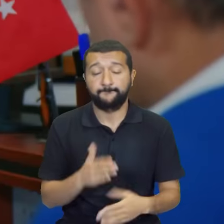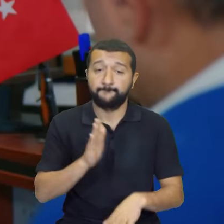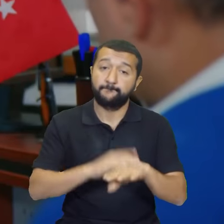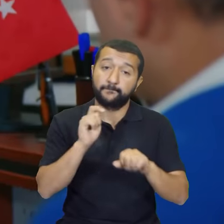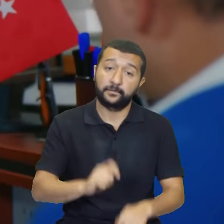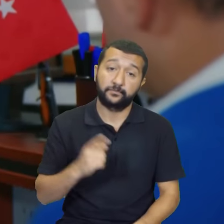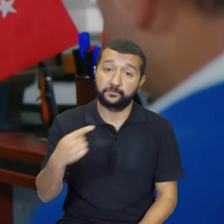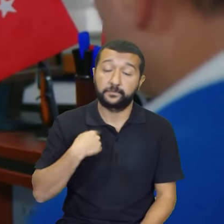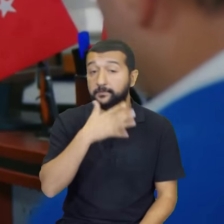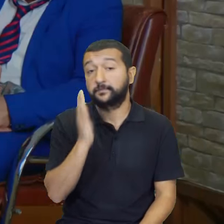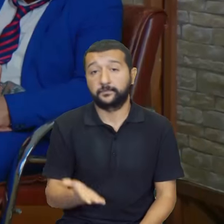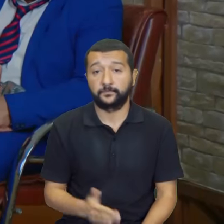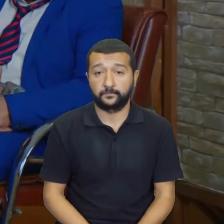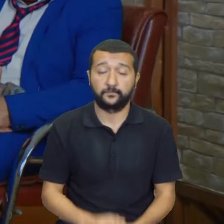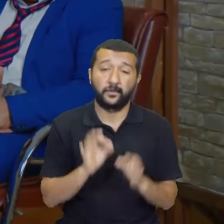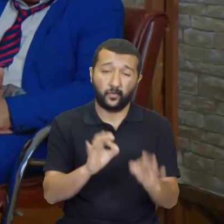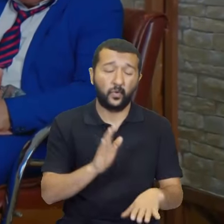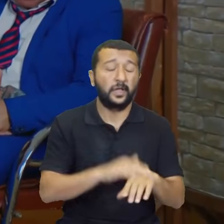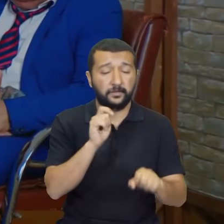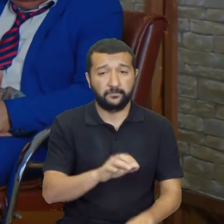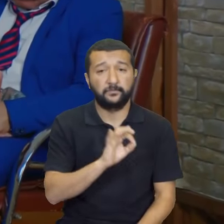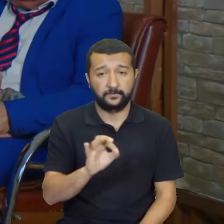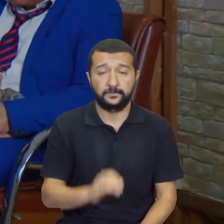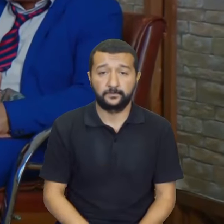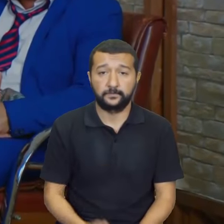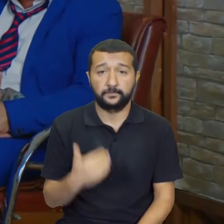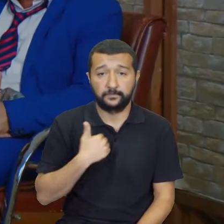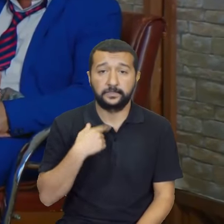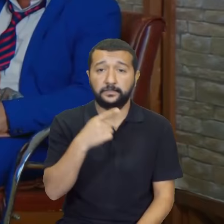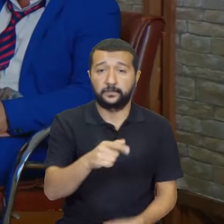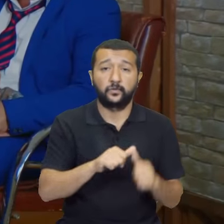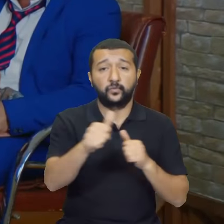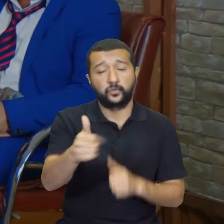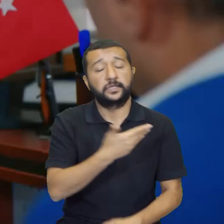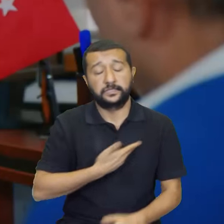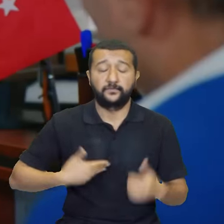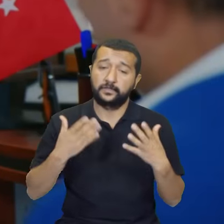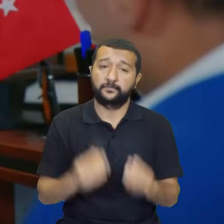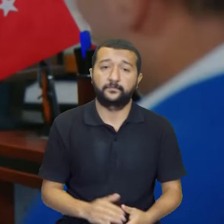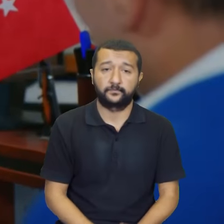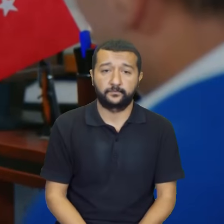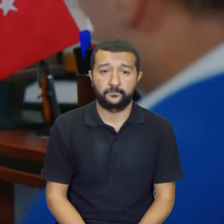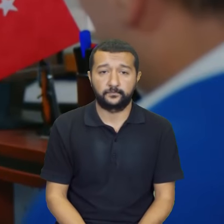Ne yapacağız biz bilmiyorum. Öyle yapalım. Ben seni uzaktan da severim.